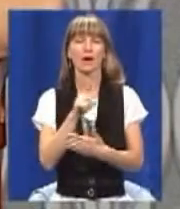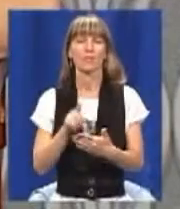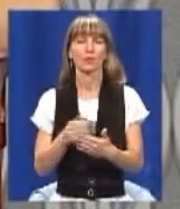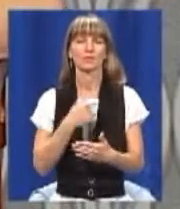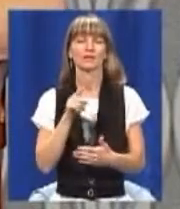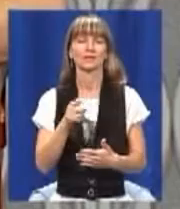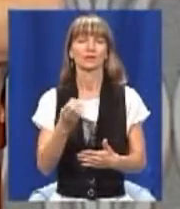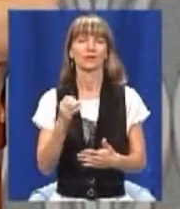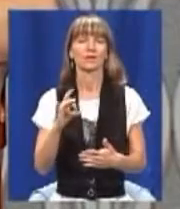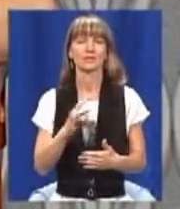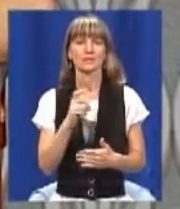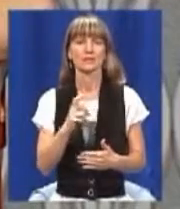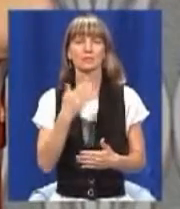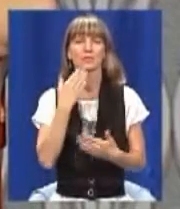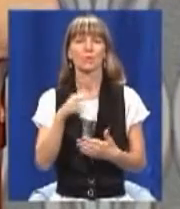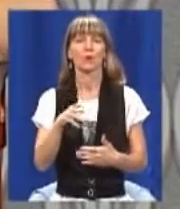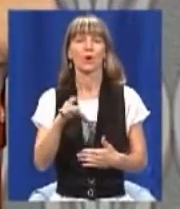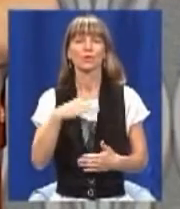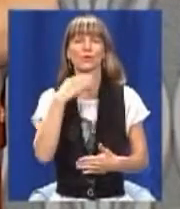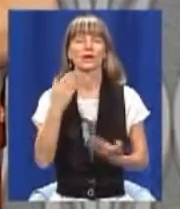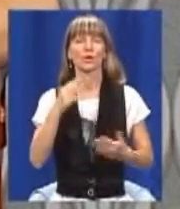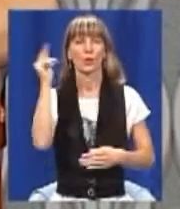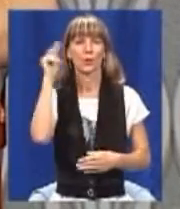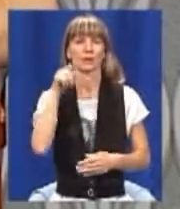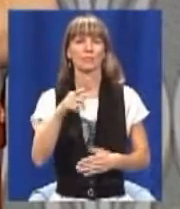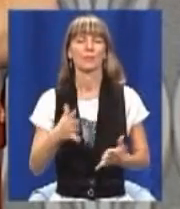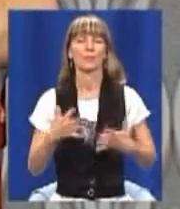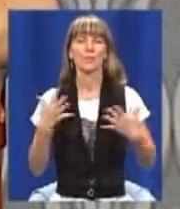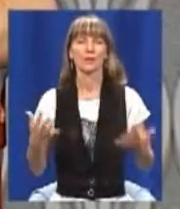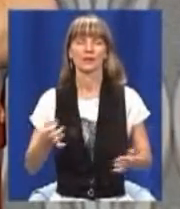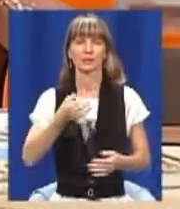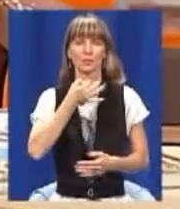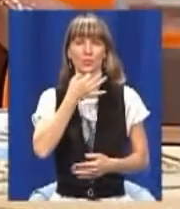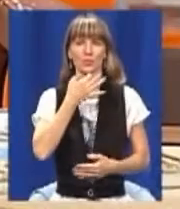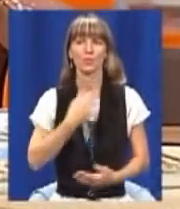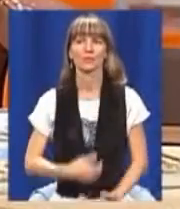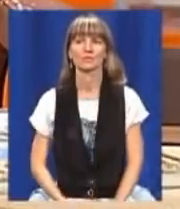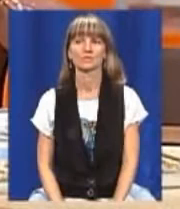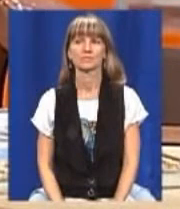хотів тебе ще раз запитати про школу. Які уроки, от, до речі, тобі більше за все подобаються?